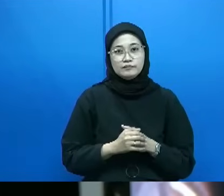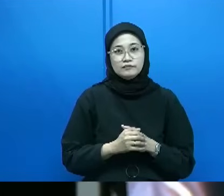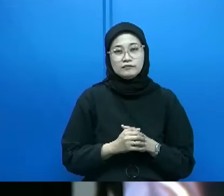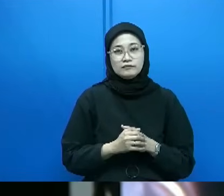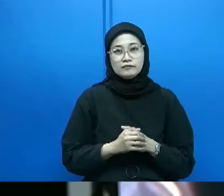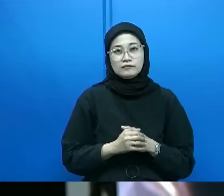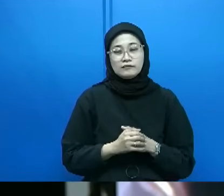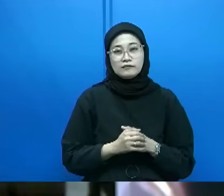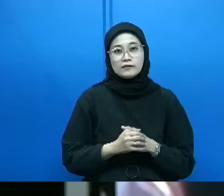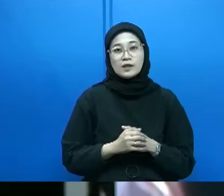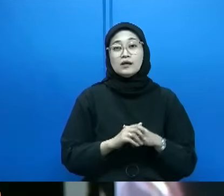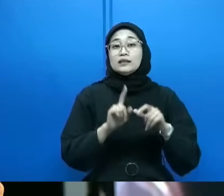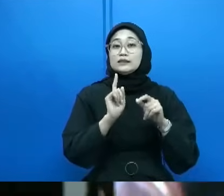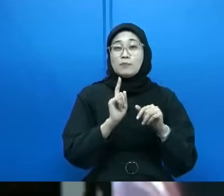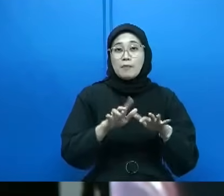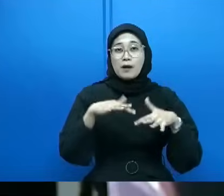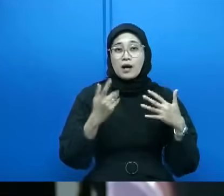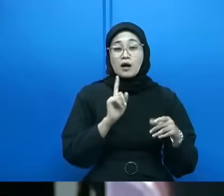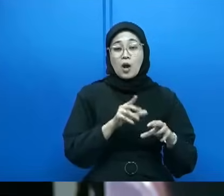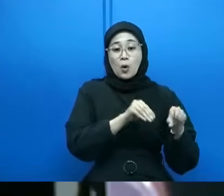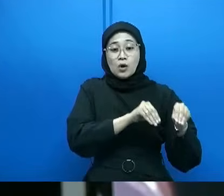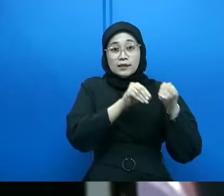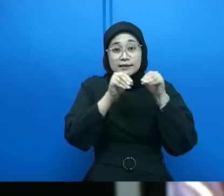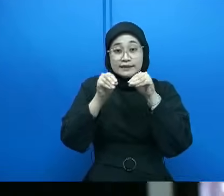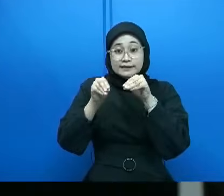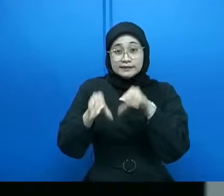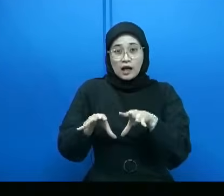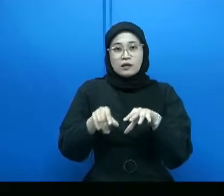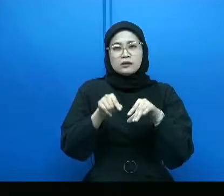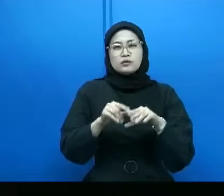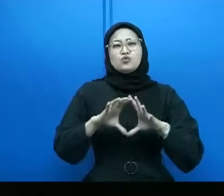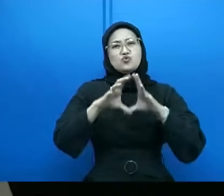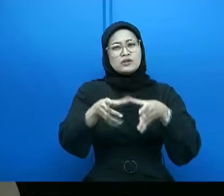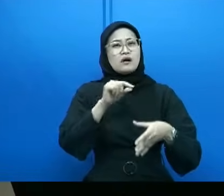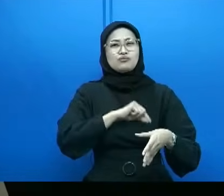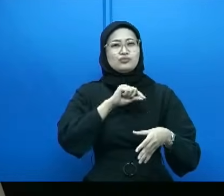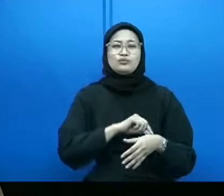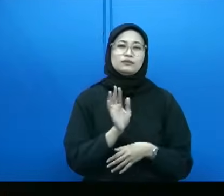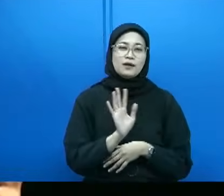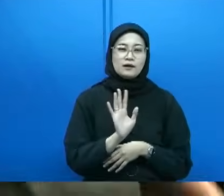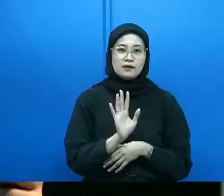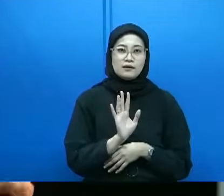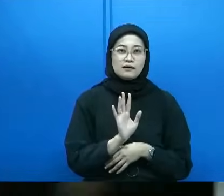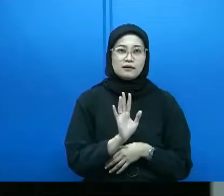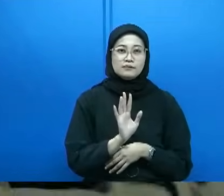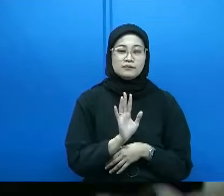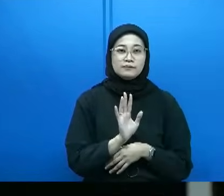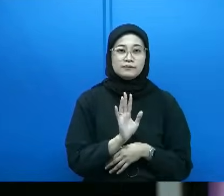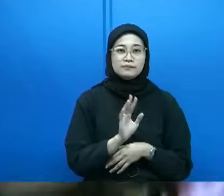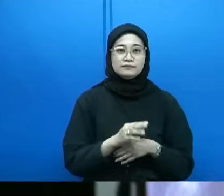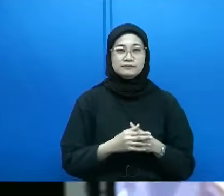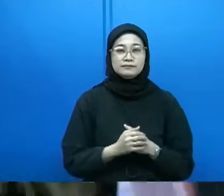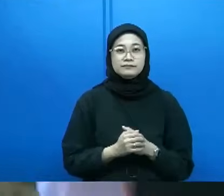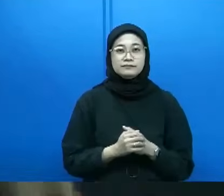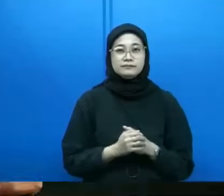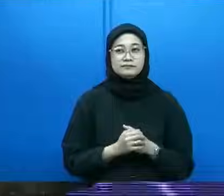dunia. Jangan Anda pengen hijrah untuk mendapatkan keuntungan dunia yang banyak, terlalu kecil. Nanti kalau sudah nikmat, maaf